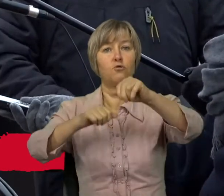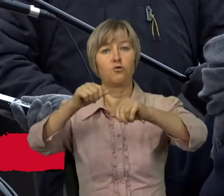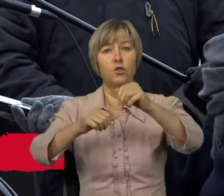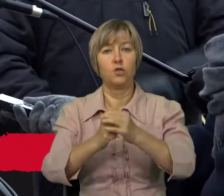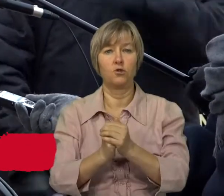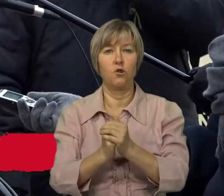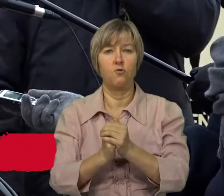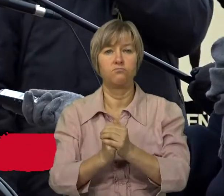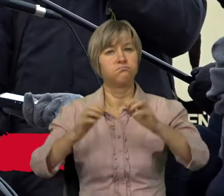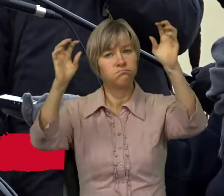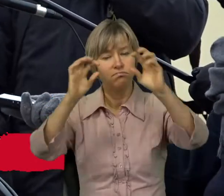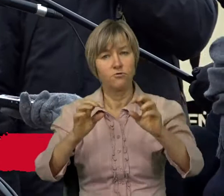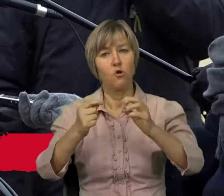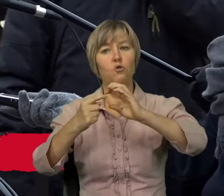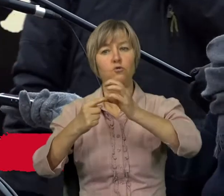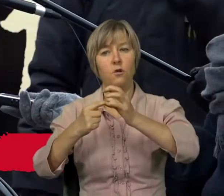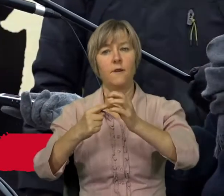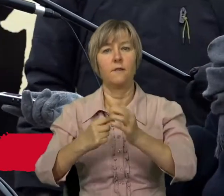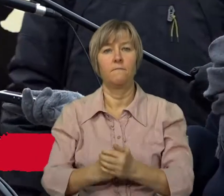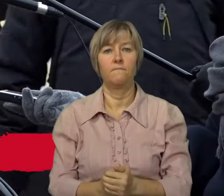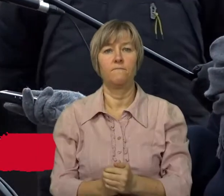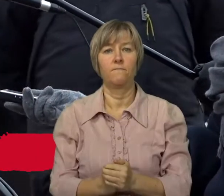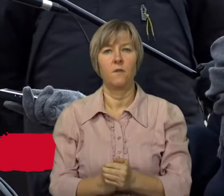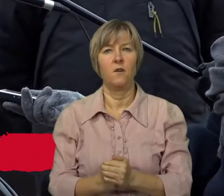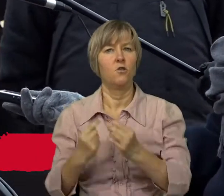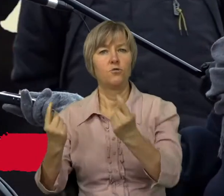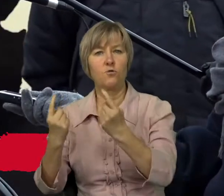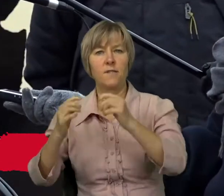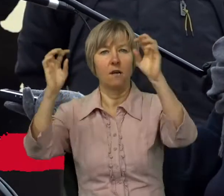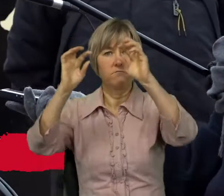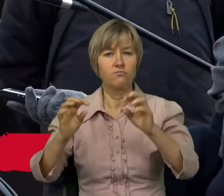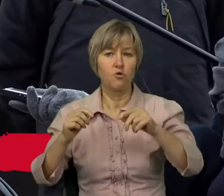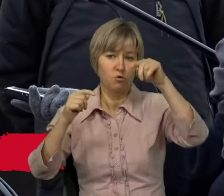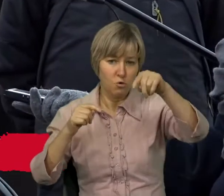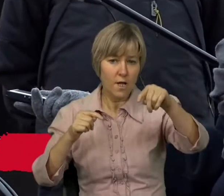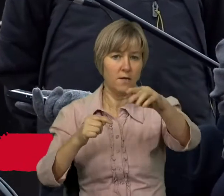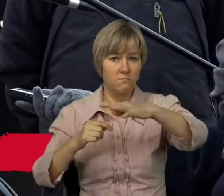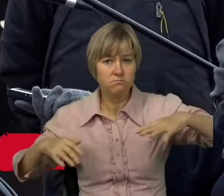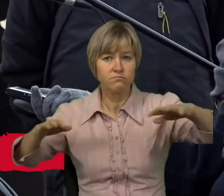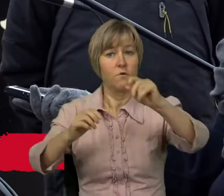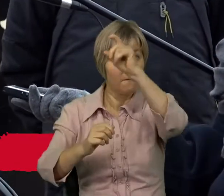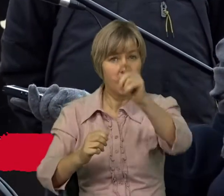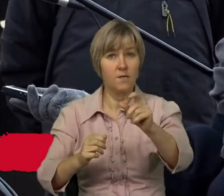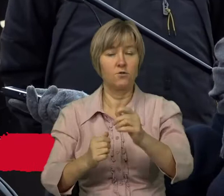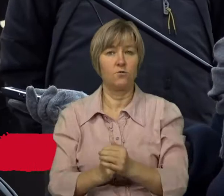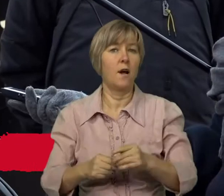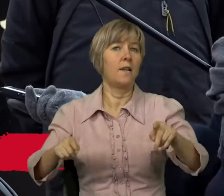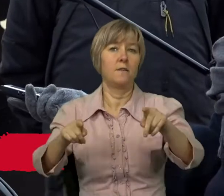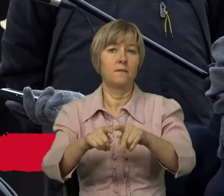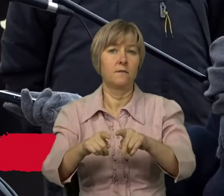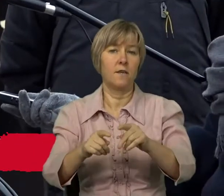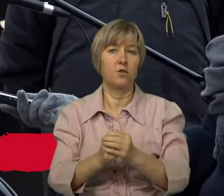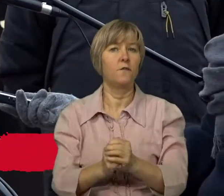masakry grudniowej. Wydarzeń tragicznych, które rozegrały się tutaj w Gdańsku, ale także w